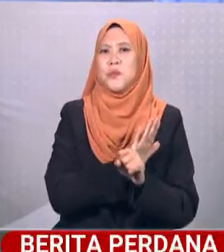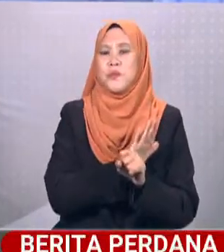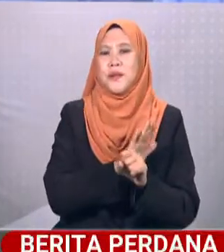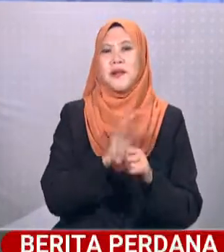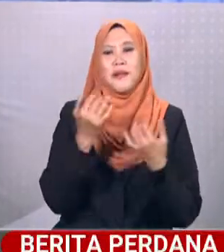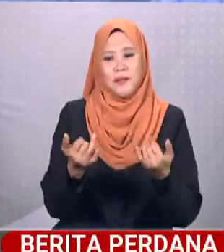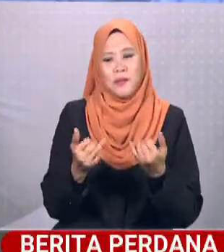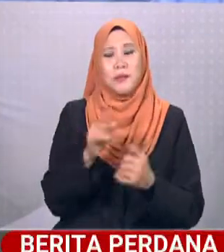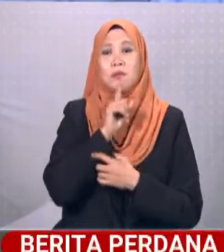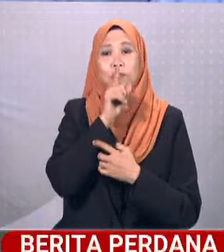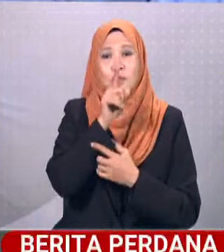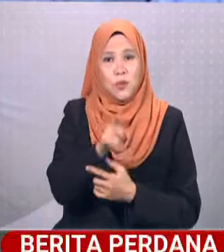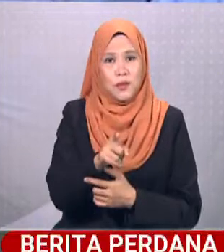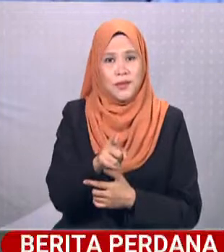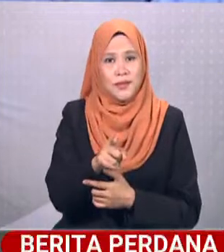mahu pastikan supaya